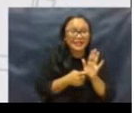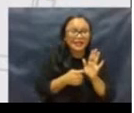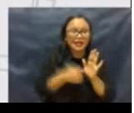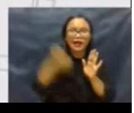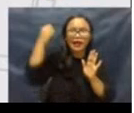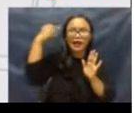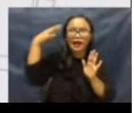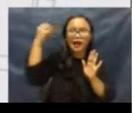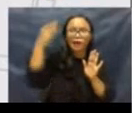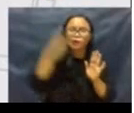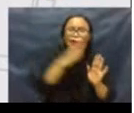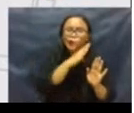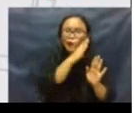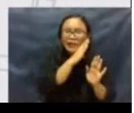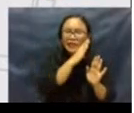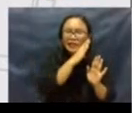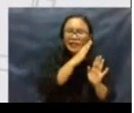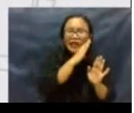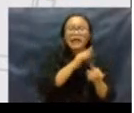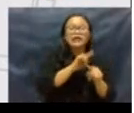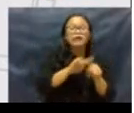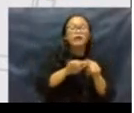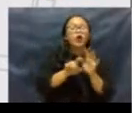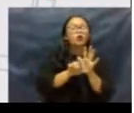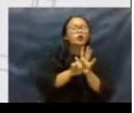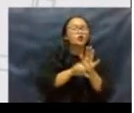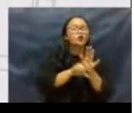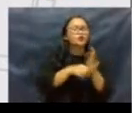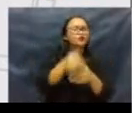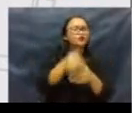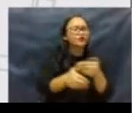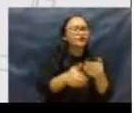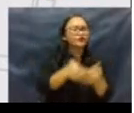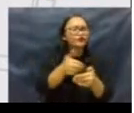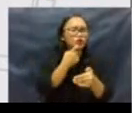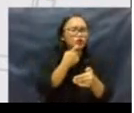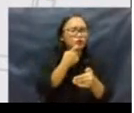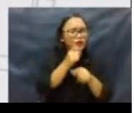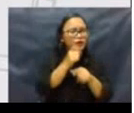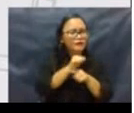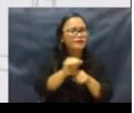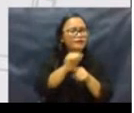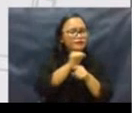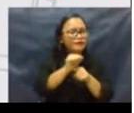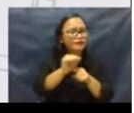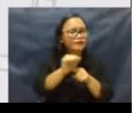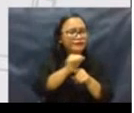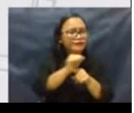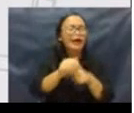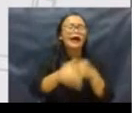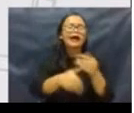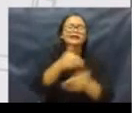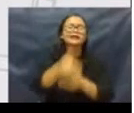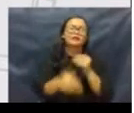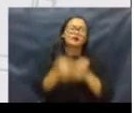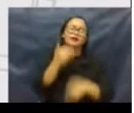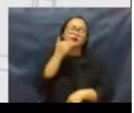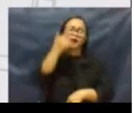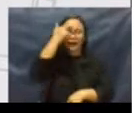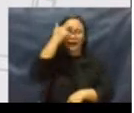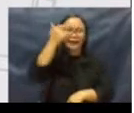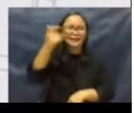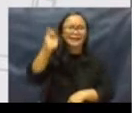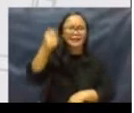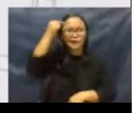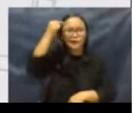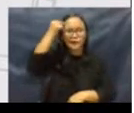kita lakukan terus-menerus, maka kita akan mahir berpikir kritis. Kalau dikembalikan